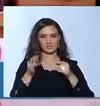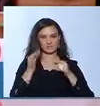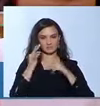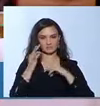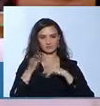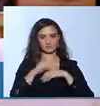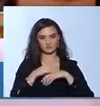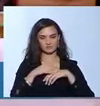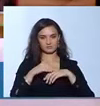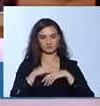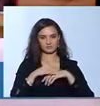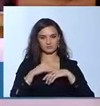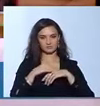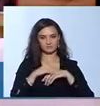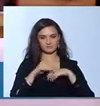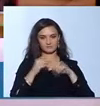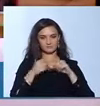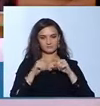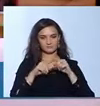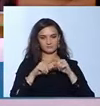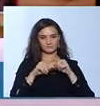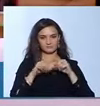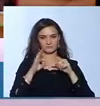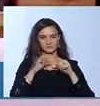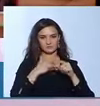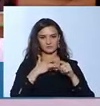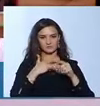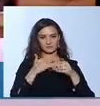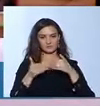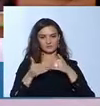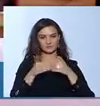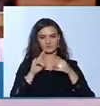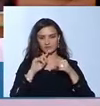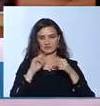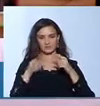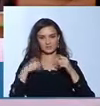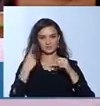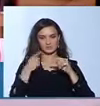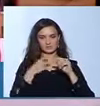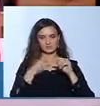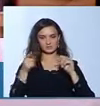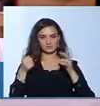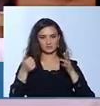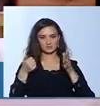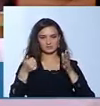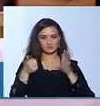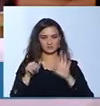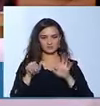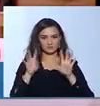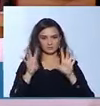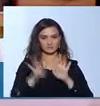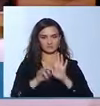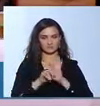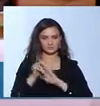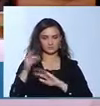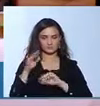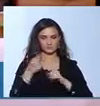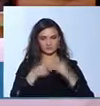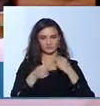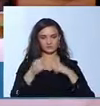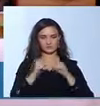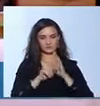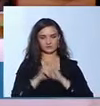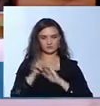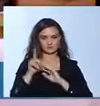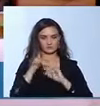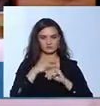საფარველი საფეთქლების ზონაში. მაგრამ დაახლოებით 1 წლის თავზე, ანუ ეს 6-9 თვიდან უკვე აღდგენა იწყება და